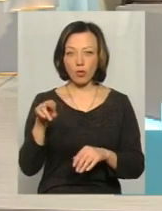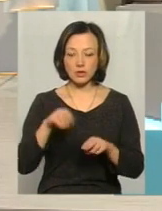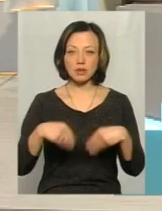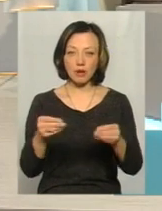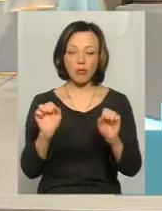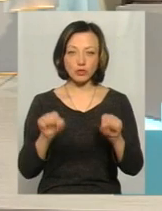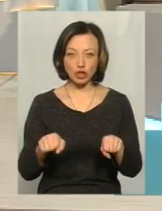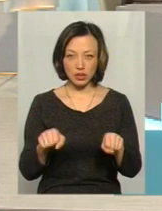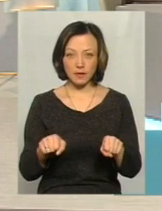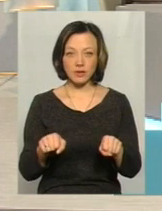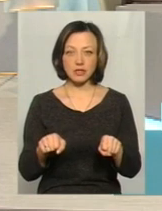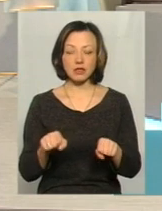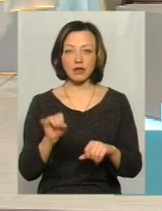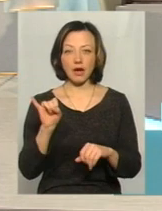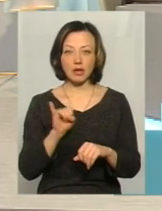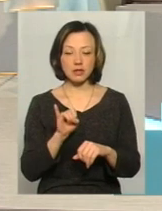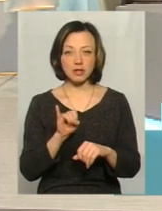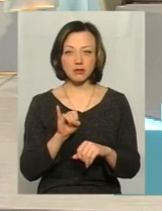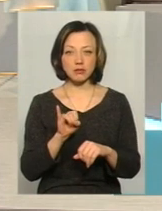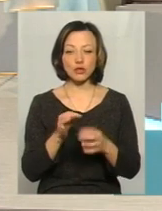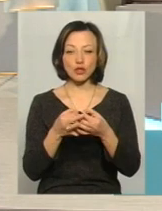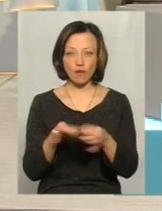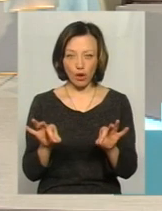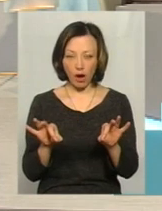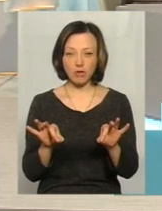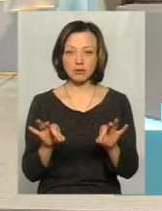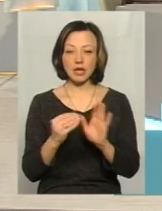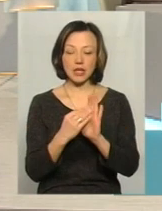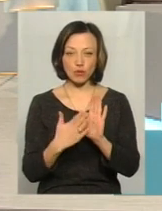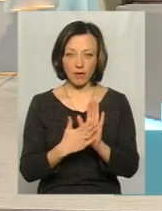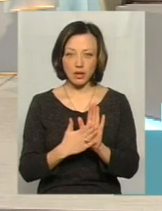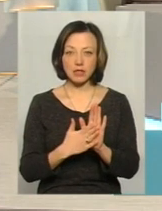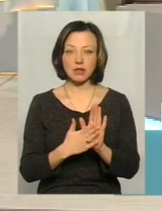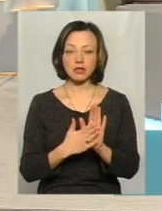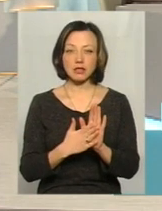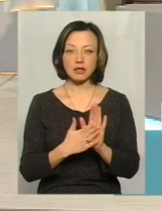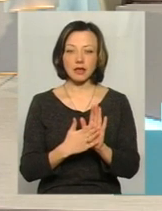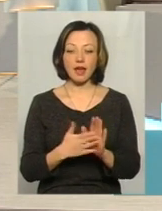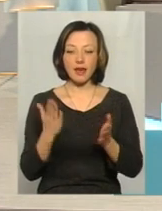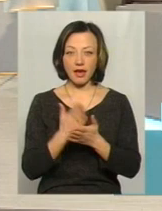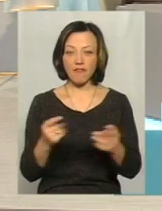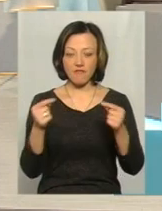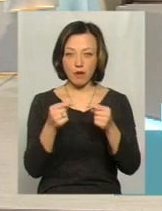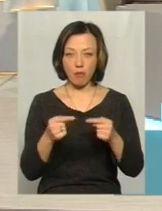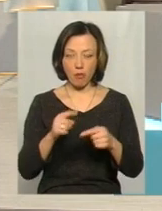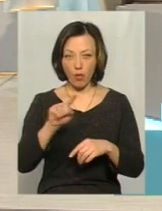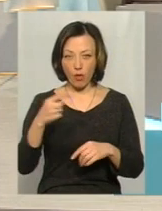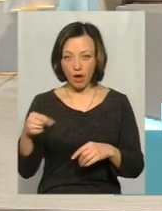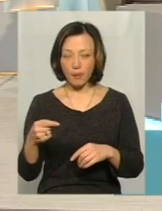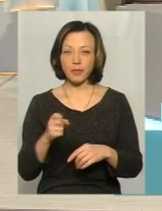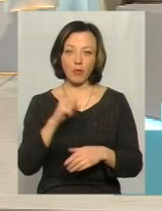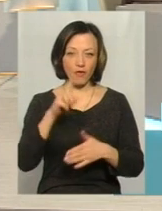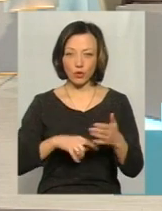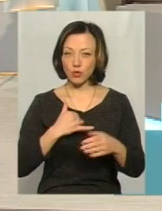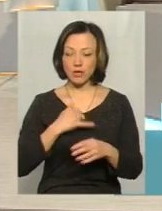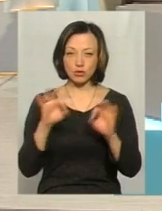даємо можливість і дозволяємо пройти реєстрацію. Є певні вимоги до такої категорії, але повірте, що в